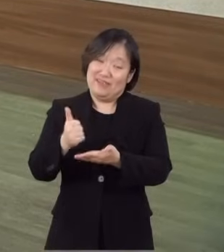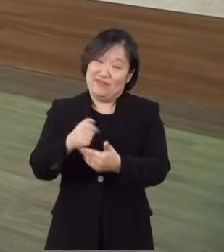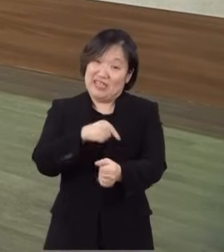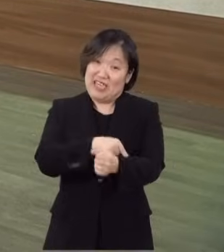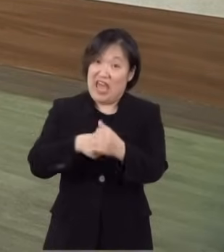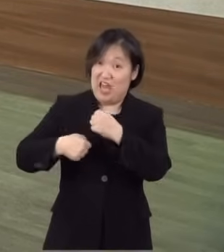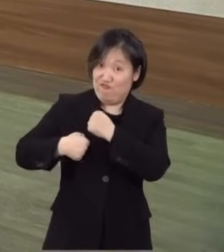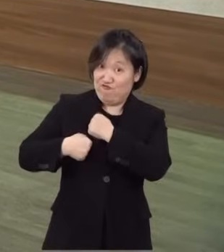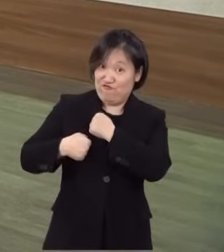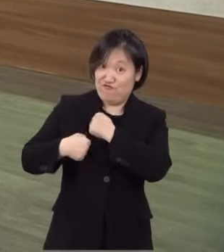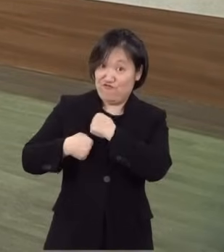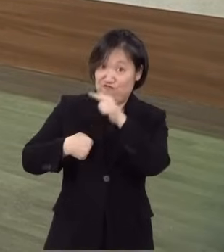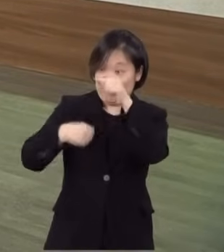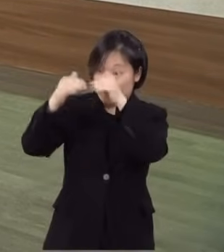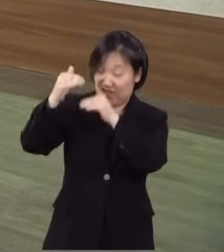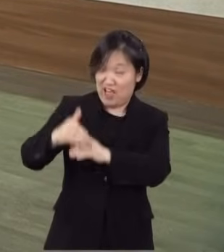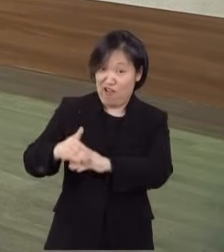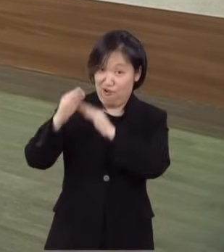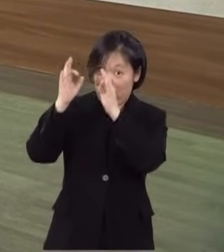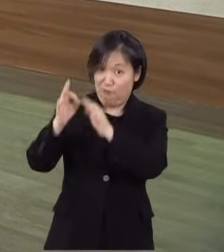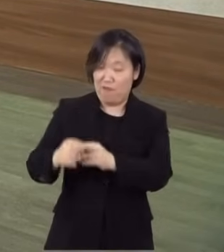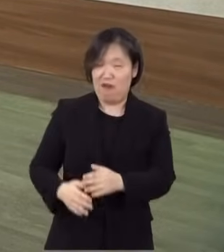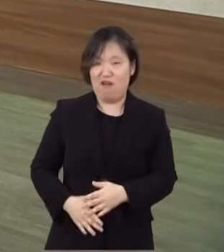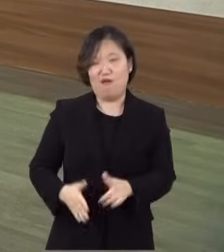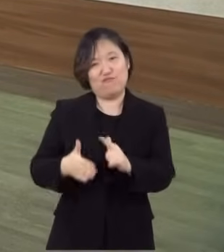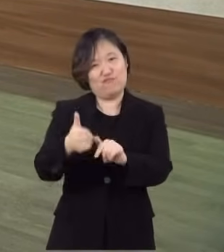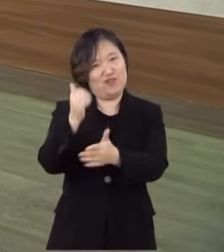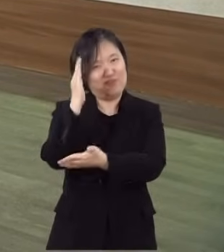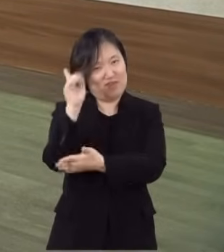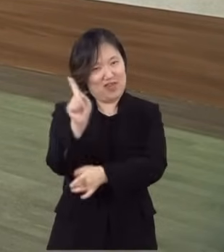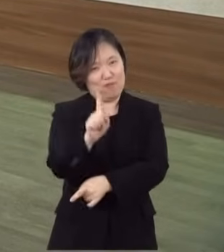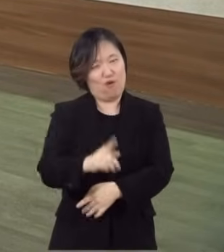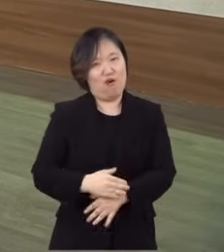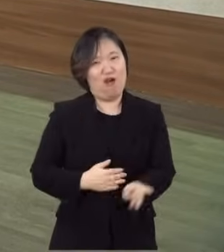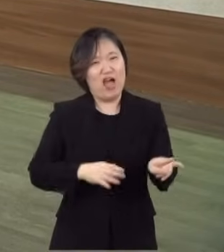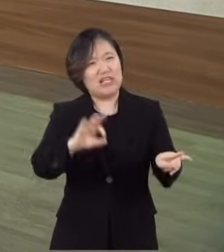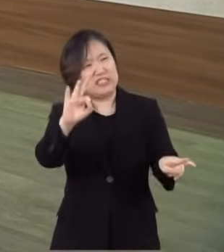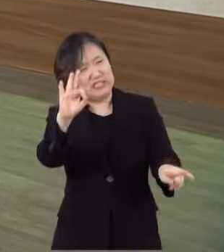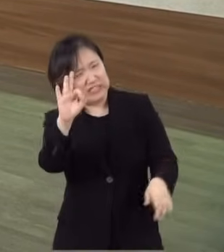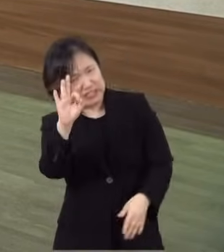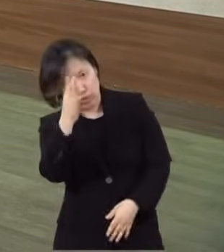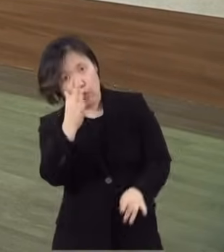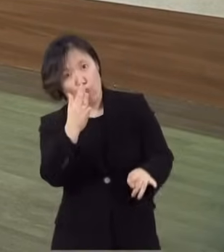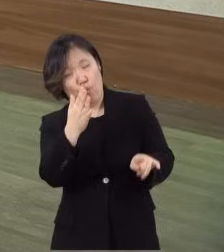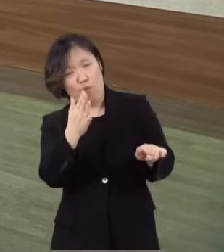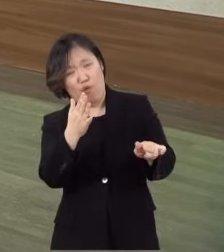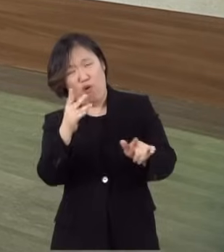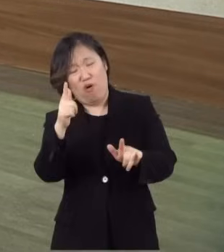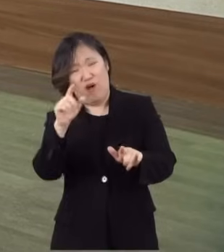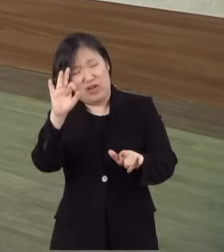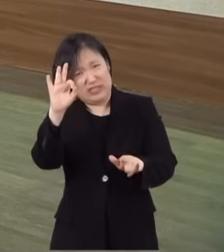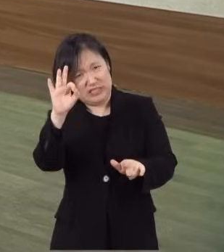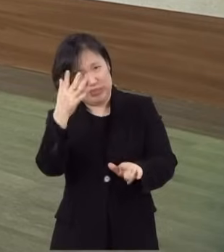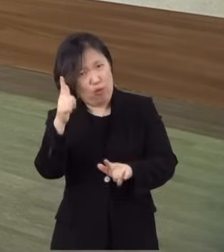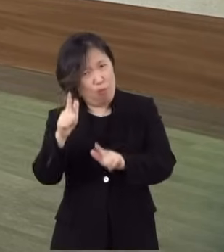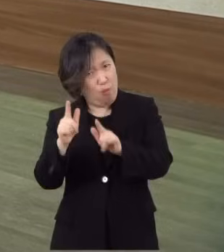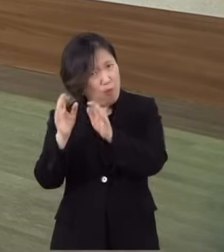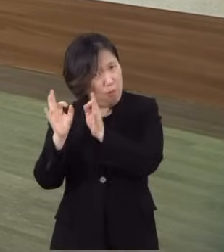부처님 계율의 가르침에 의하면 부처님께서 절대 신통으로